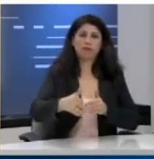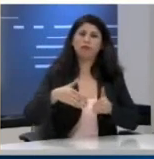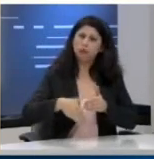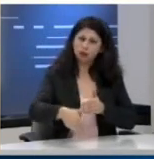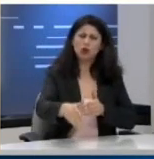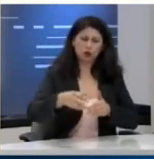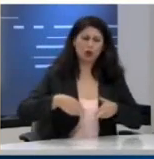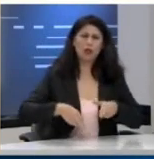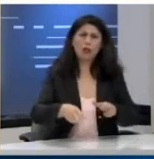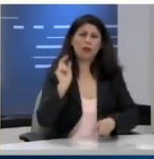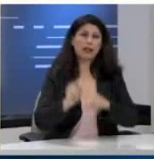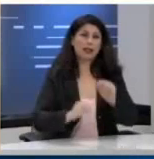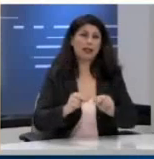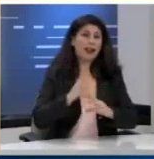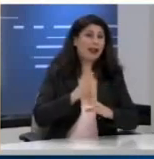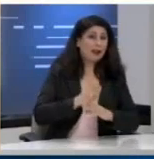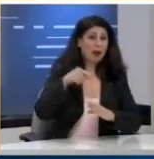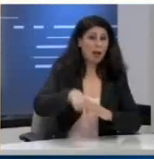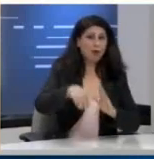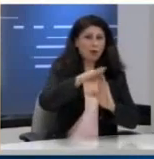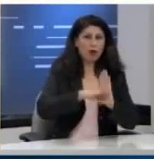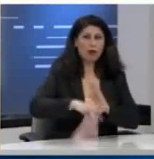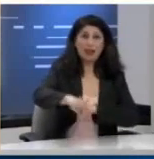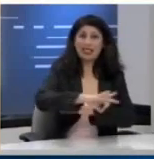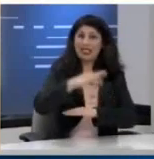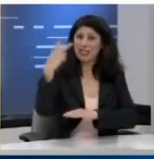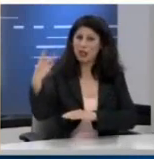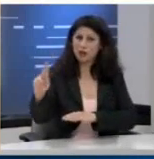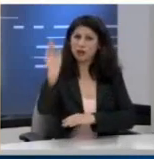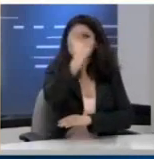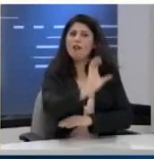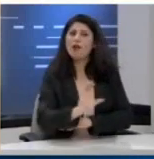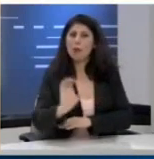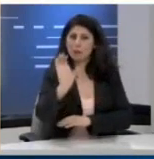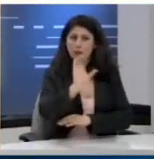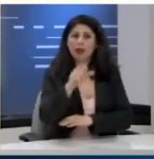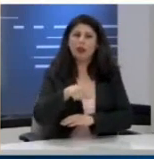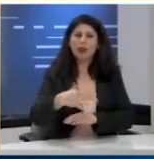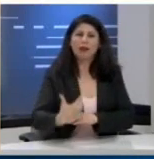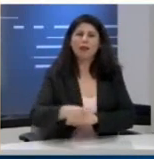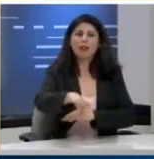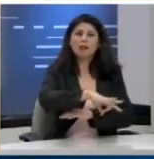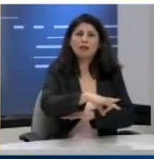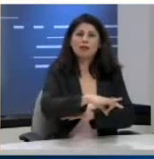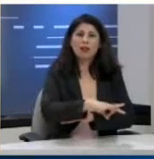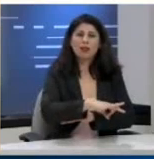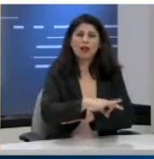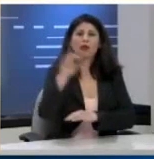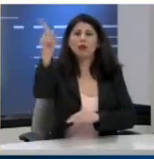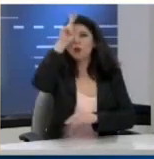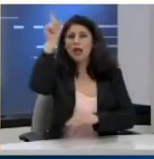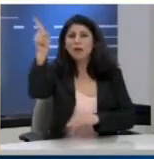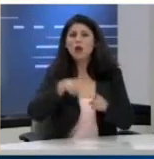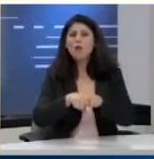ευρωεκλογές, να κρύψετε και ότι αυτό το πρόγραμμά σας και το σχέδιό σας στην Ευρώπη είναι το σχέδιο του βαβαρού φίλου